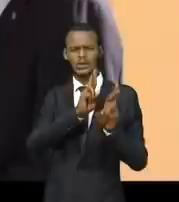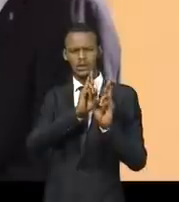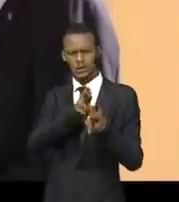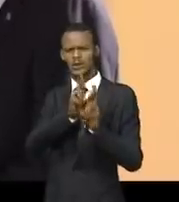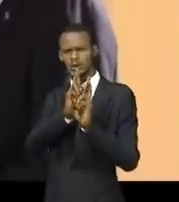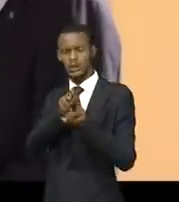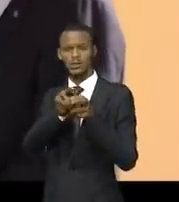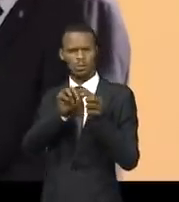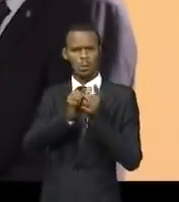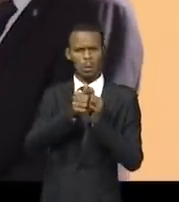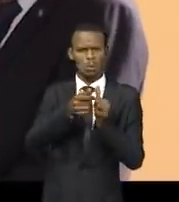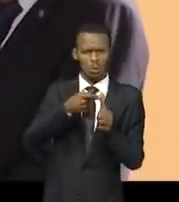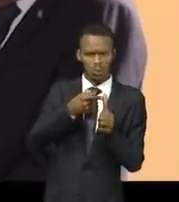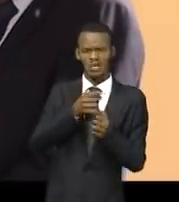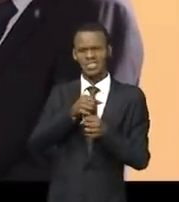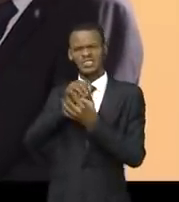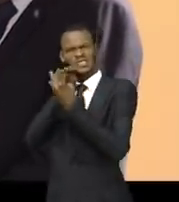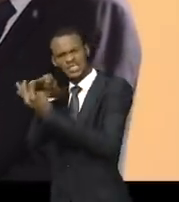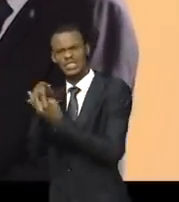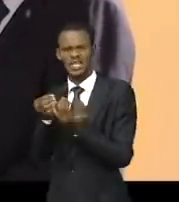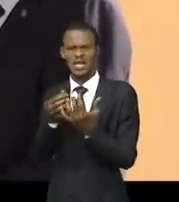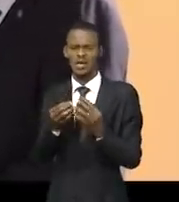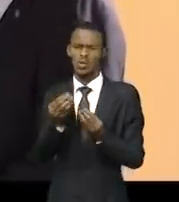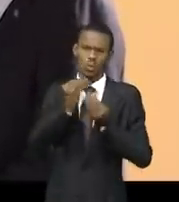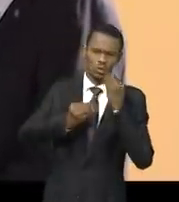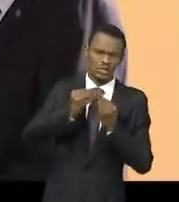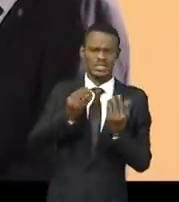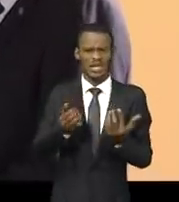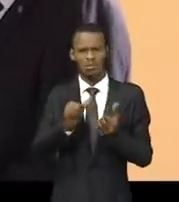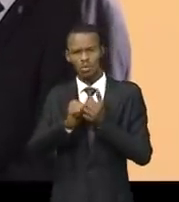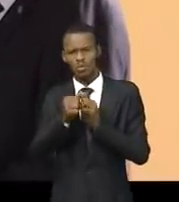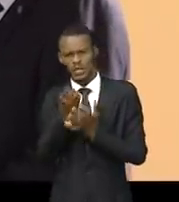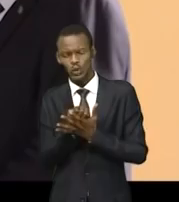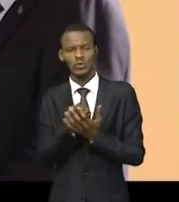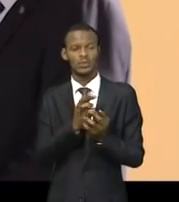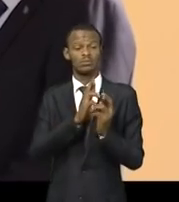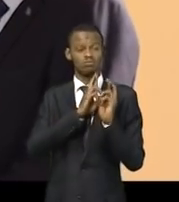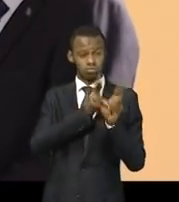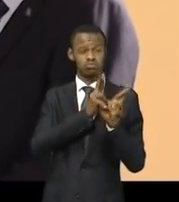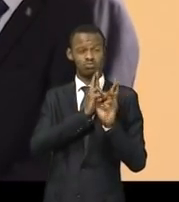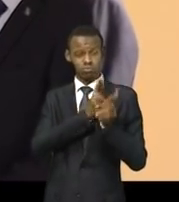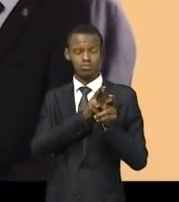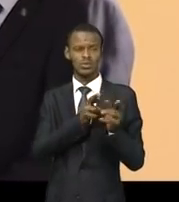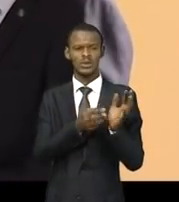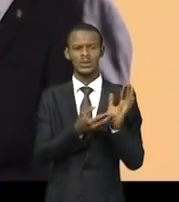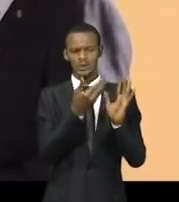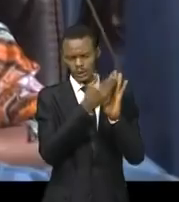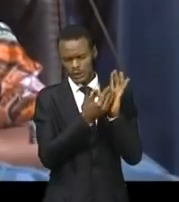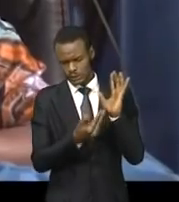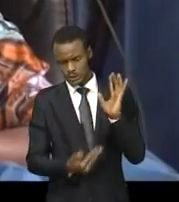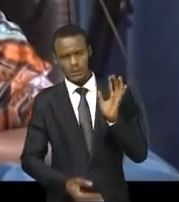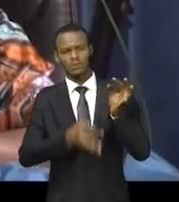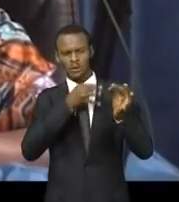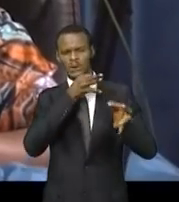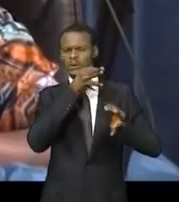aux infrastructures, en passant par les besoins sociaux de base et l'économie, rien n'a été mis de côté. Puis s'en est suivi le deuxième